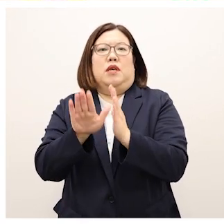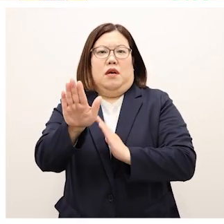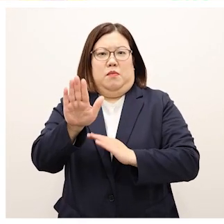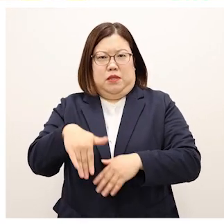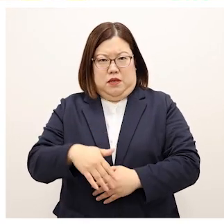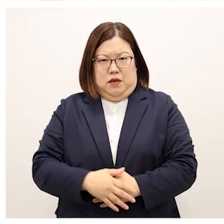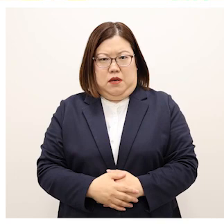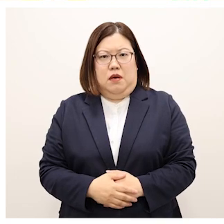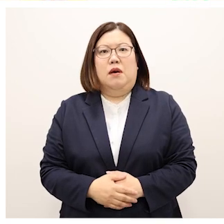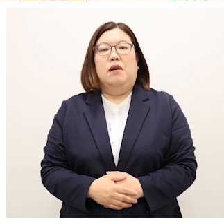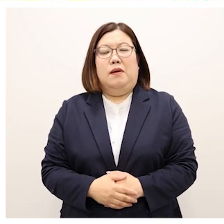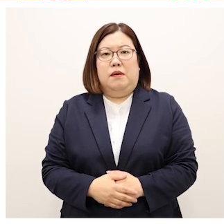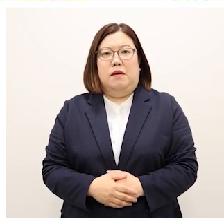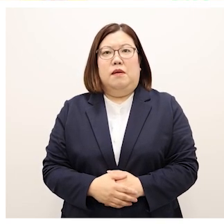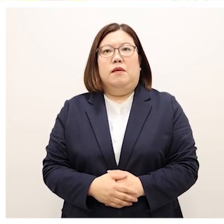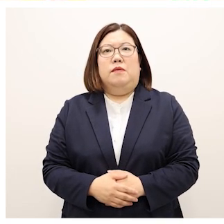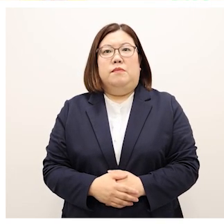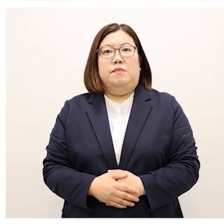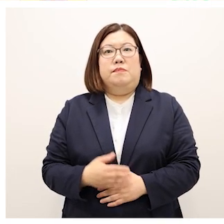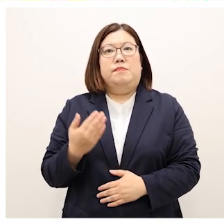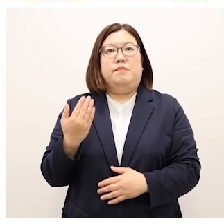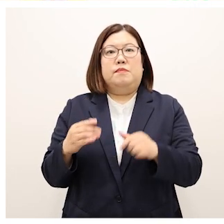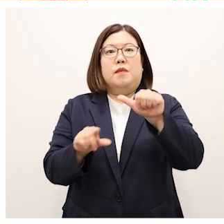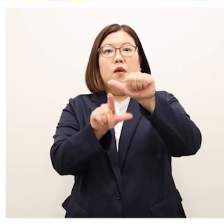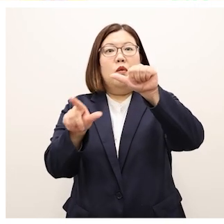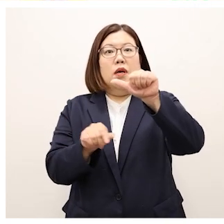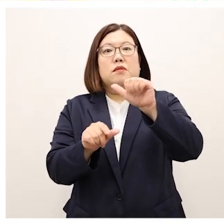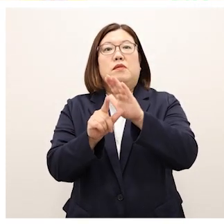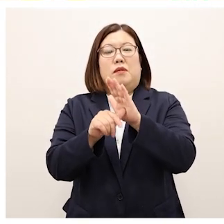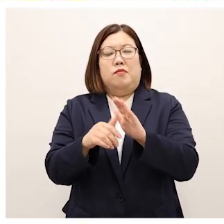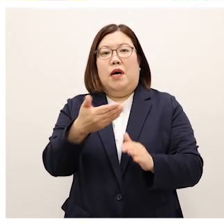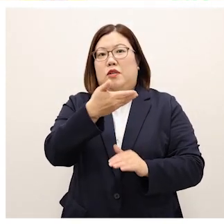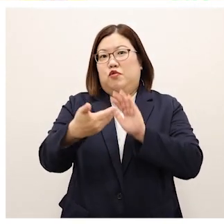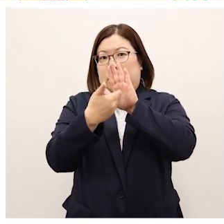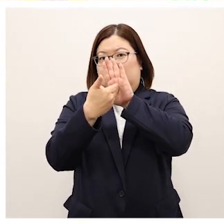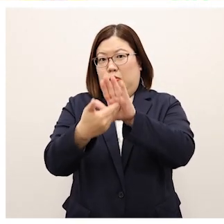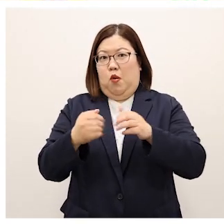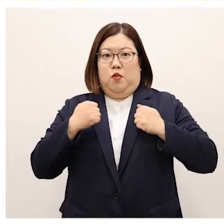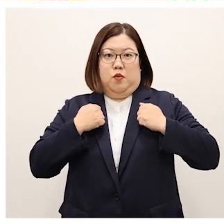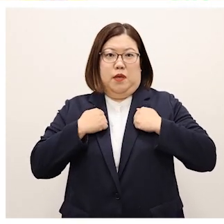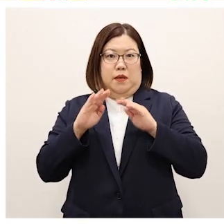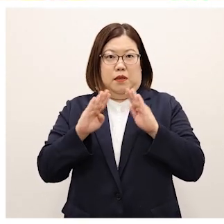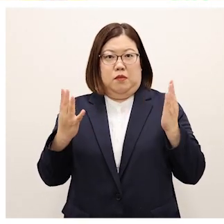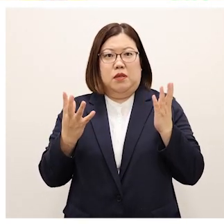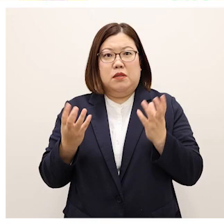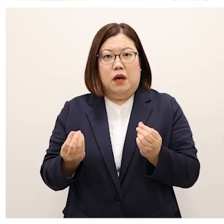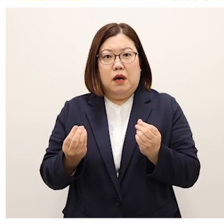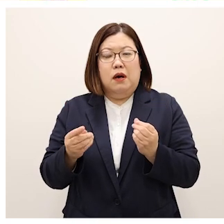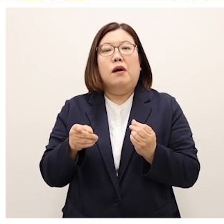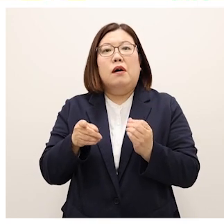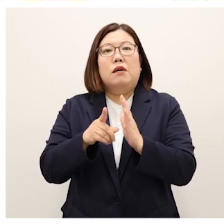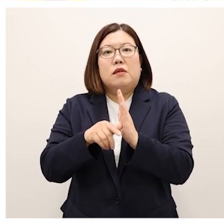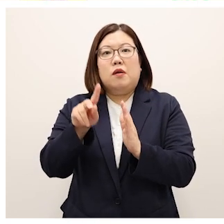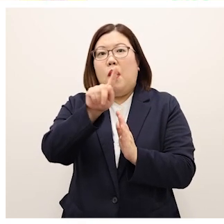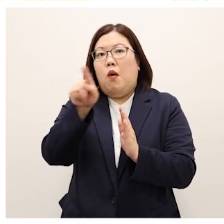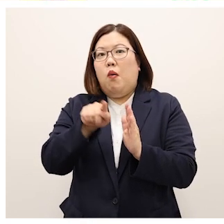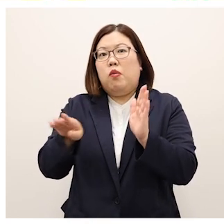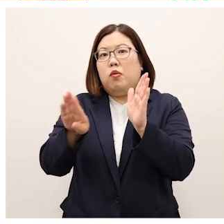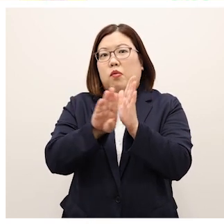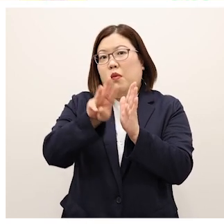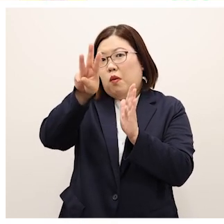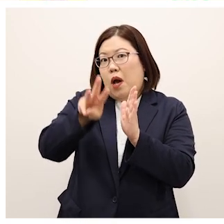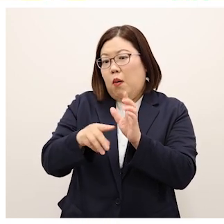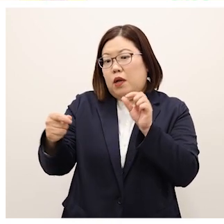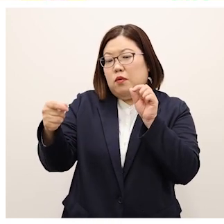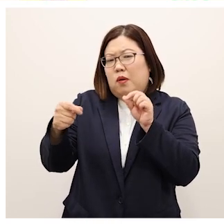がありました。先月には水防訓練を行いました。合わせて、夫側の浸水想